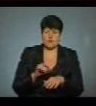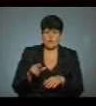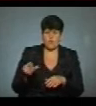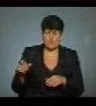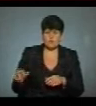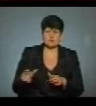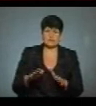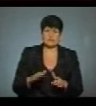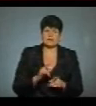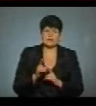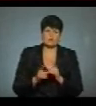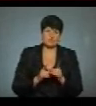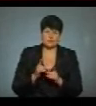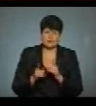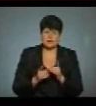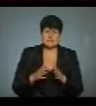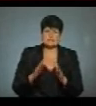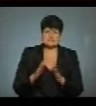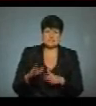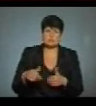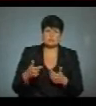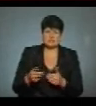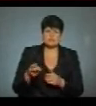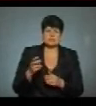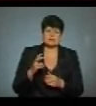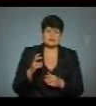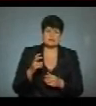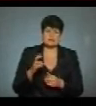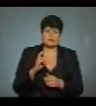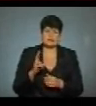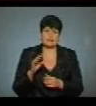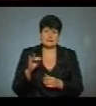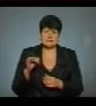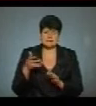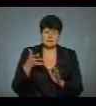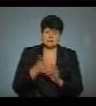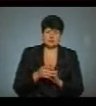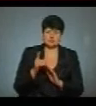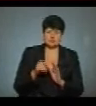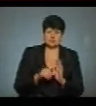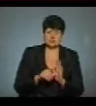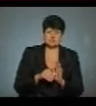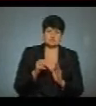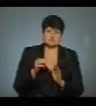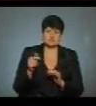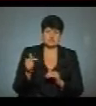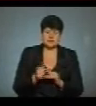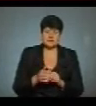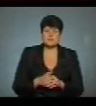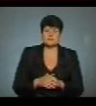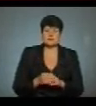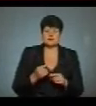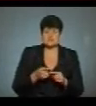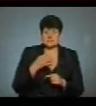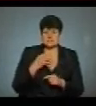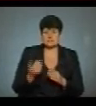коронавірус, реконструювали систему подачі кисню. На це витратили 106 тисяч 731 гривню з міського бюджету,